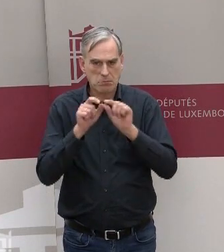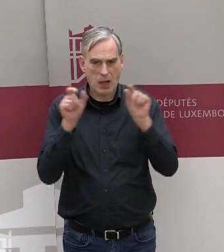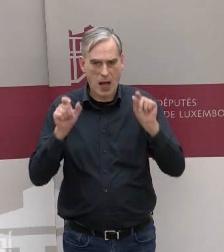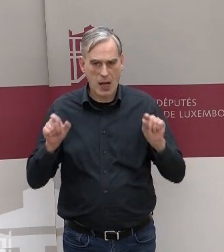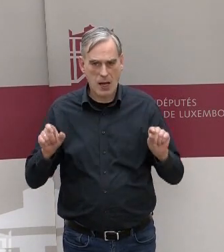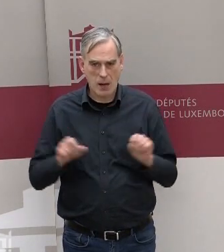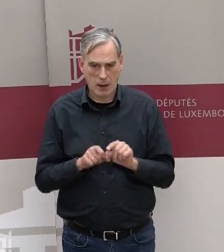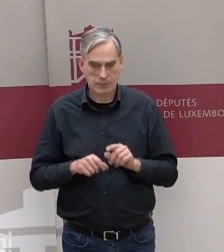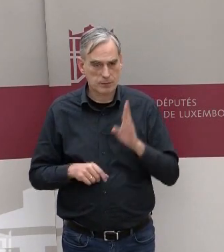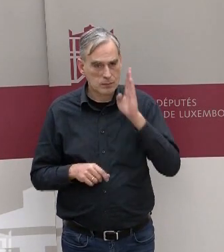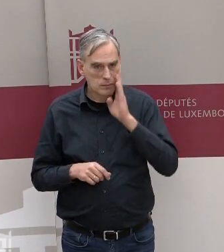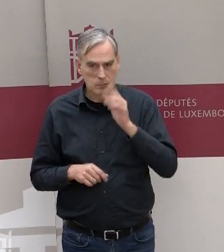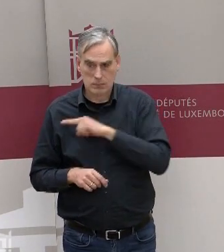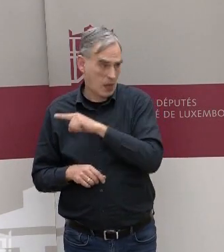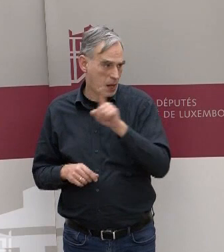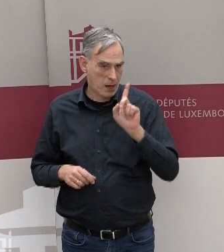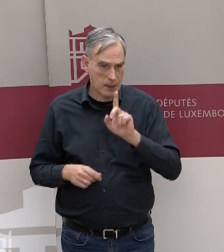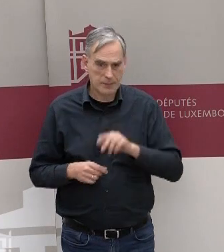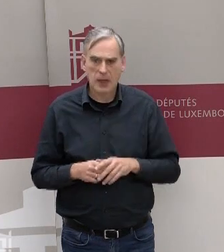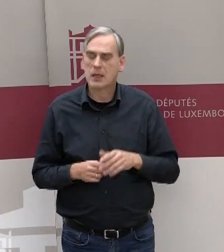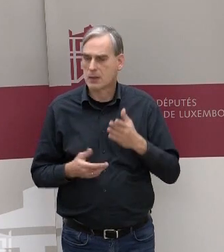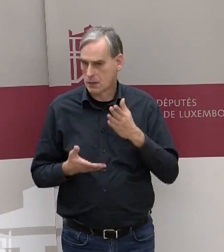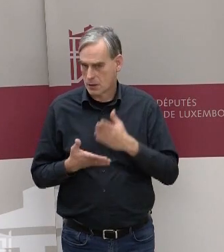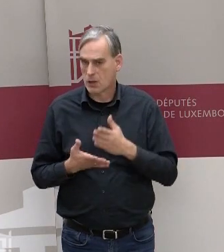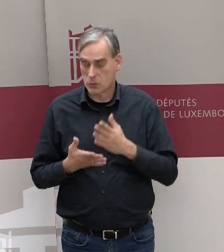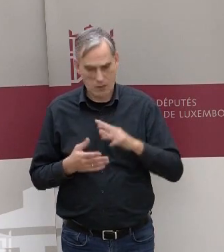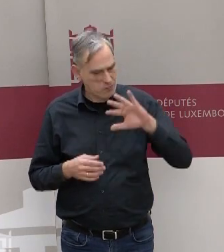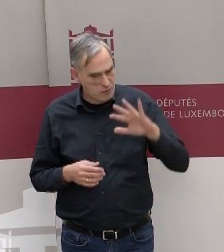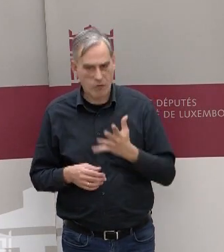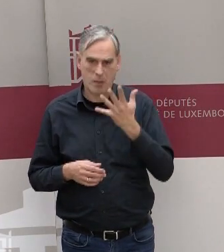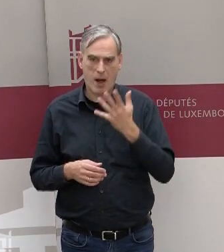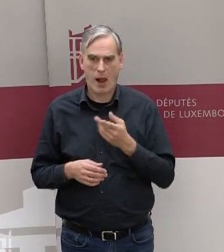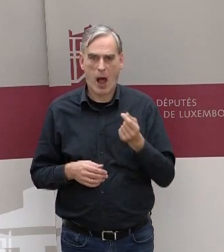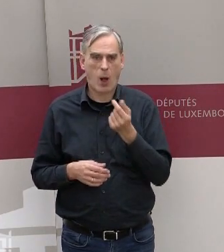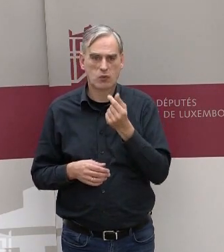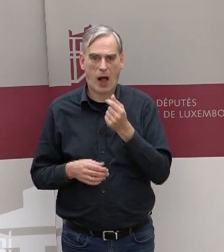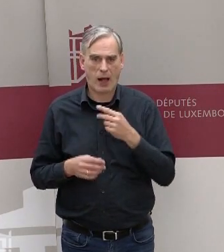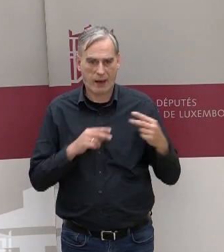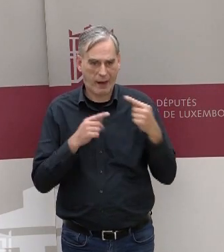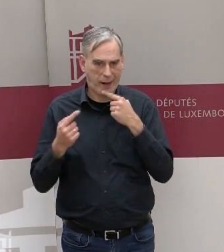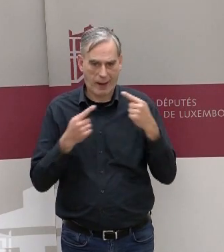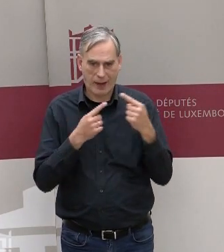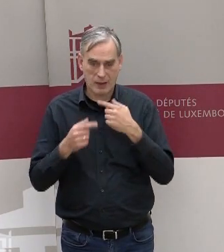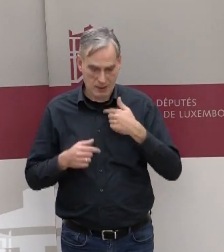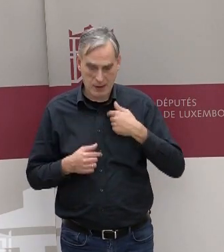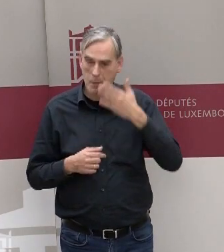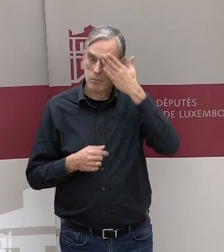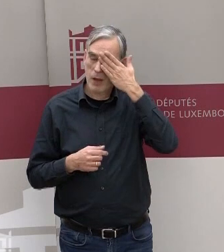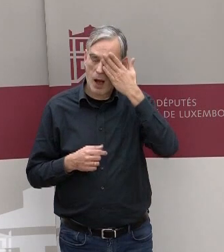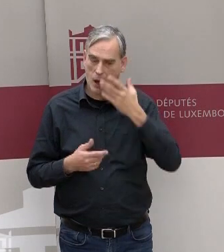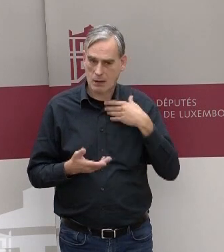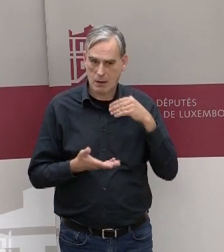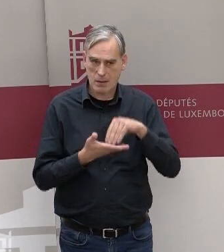die 5. Budgetsrede, die wir Piraten hier in der Chambre halten dürfen. Auch das Jahr also nicht als allererst dem Reporter